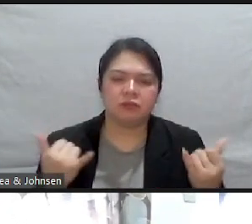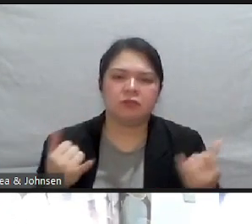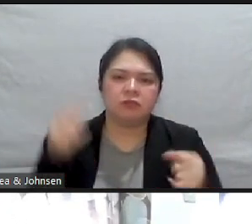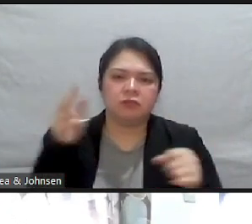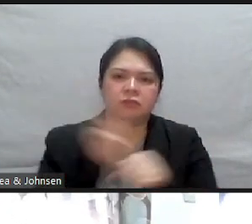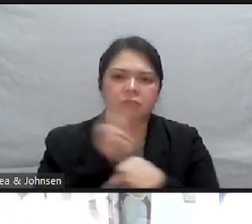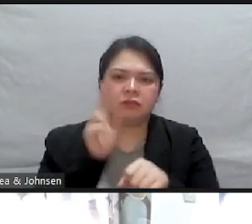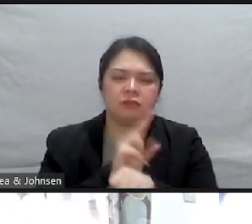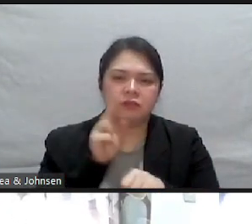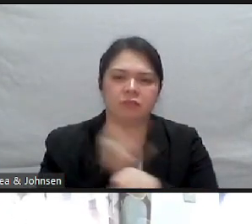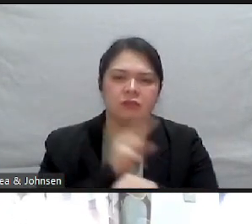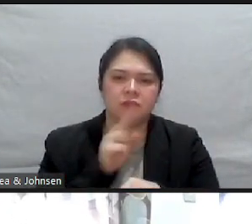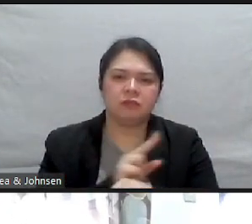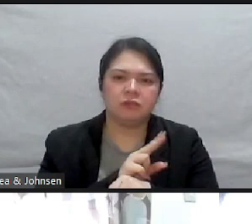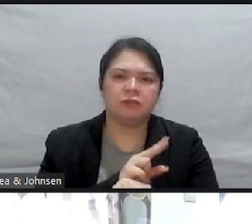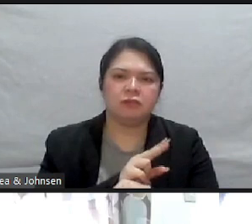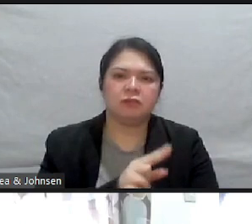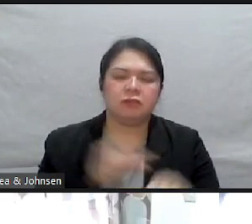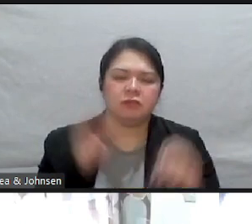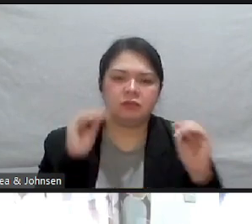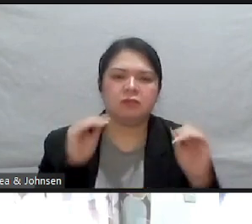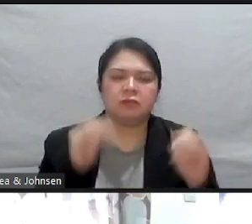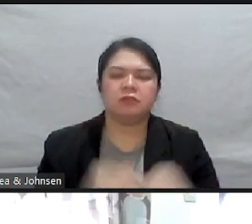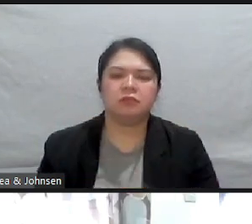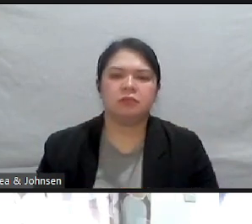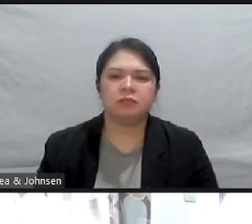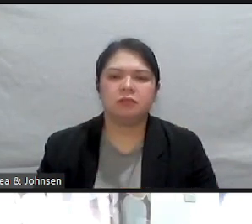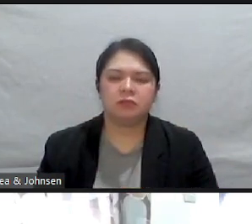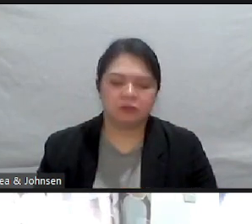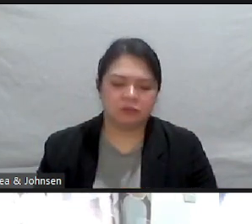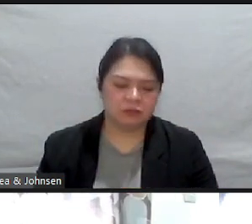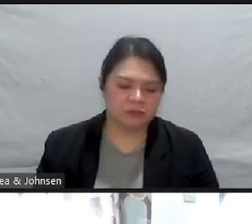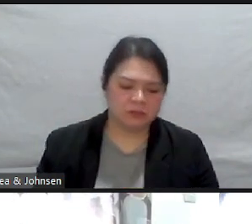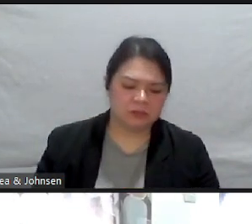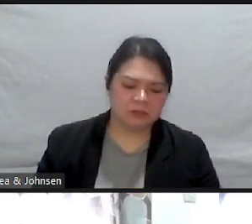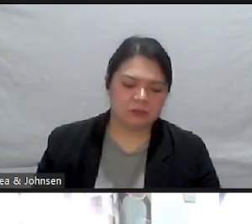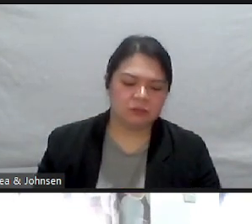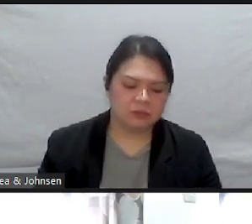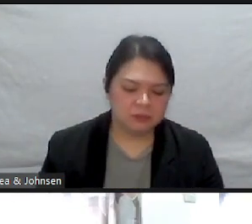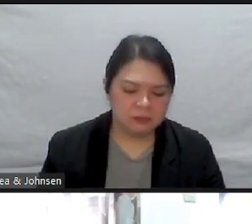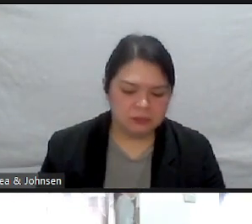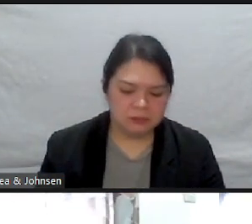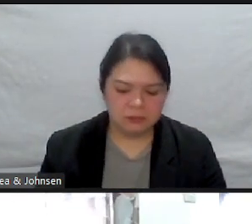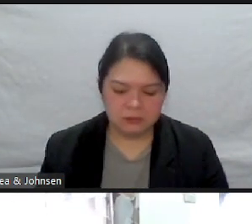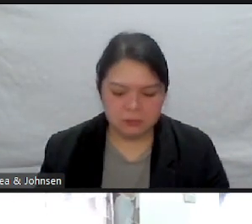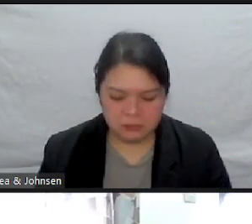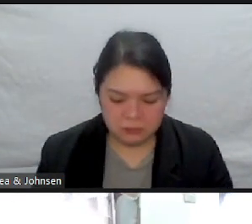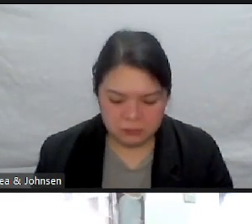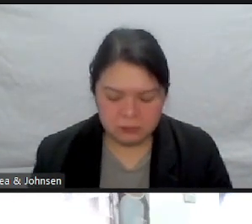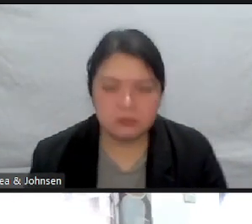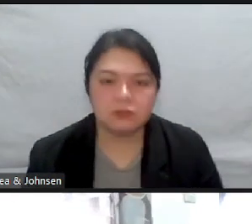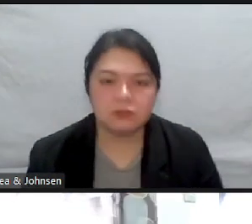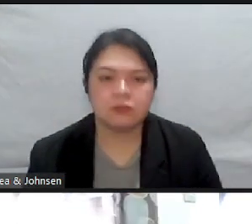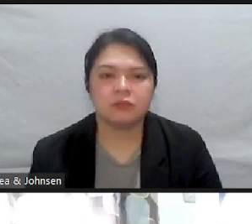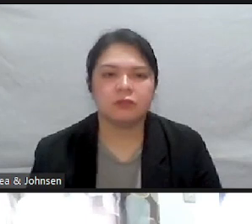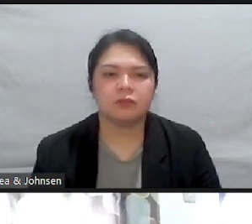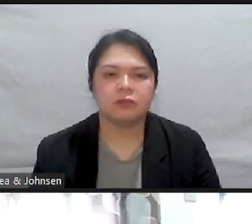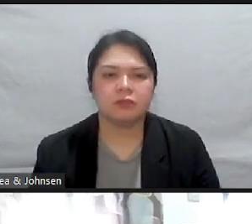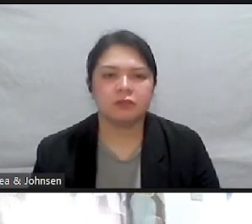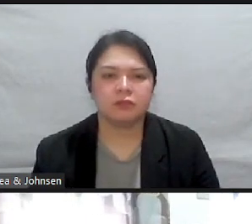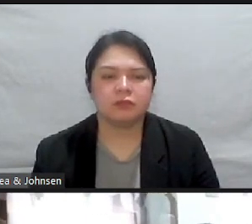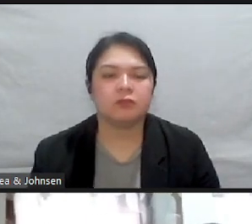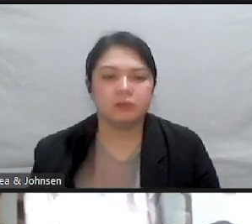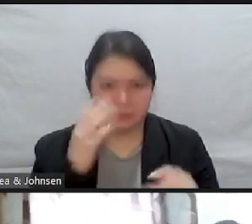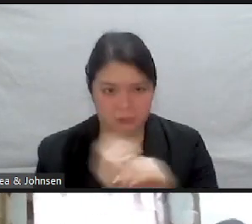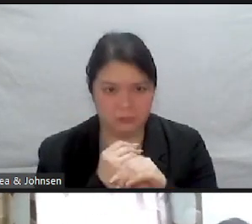niya bilang medium of instruction. Mm-hmm. Basahin ko lang po, ay, bago yung... Ay, yes, ma'am. Yes? Siguro po